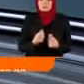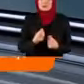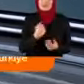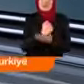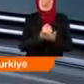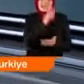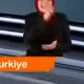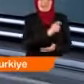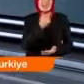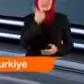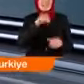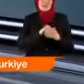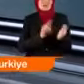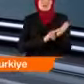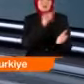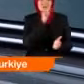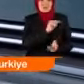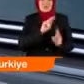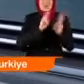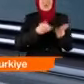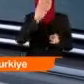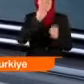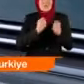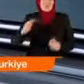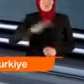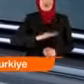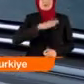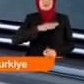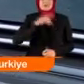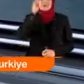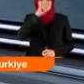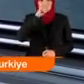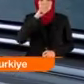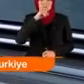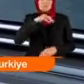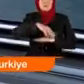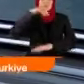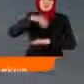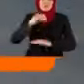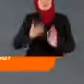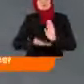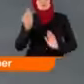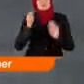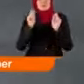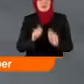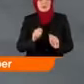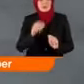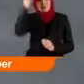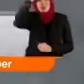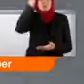edebilmek için subayları söktürdü sabrı Taşan Muhtar çareyi oturma eylemi yapmak tabut bu